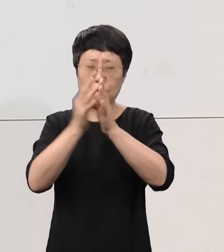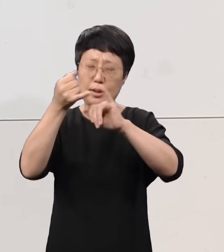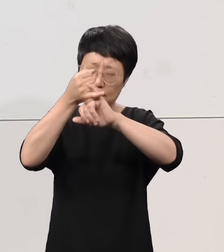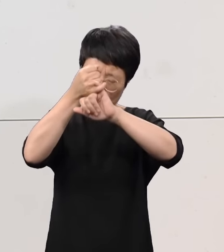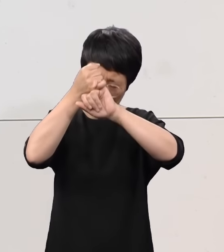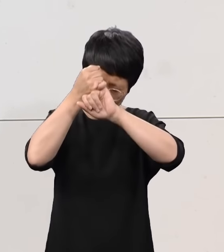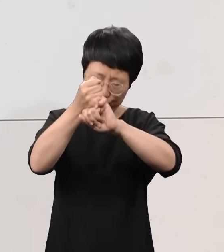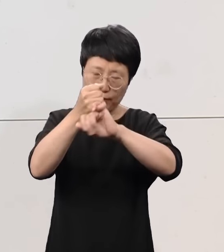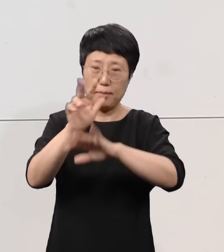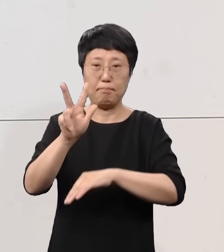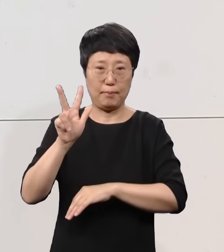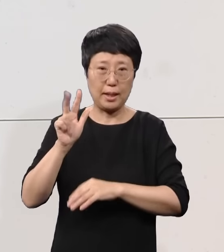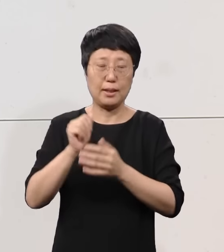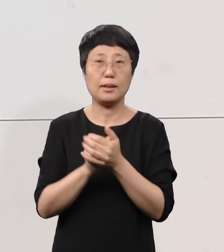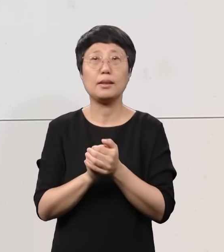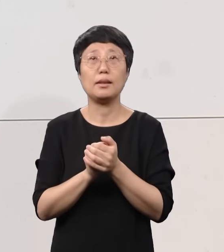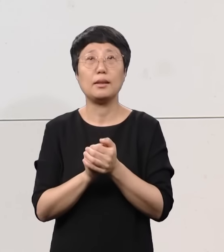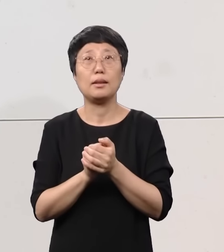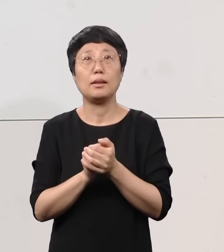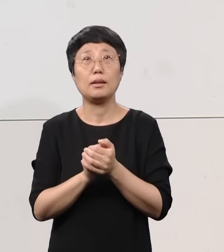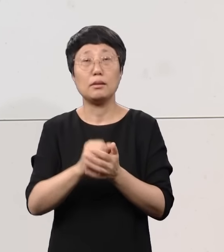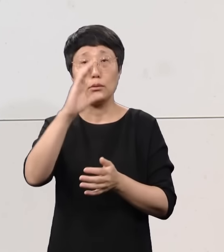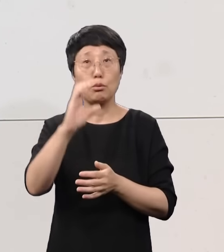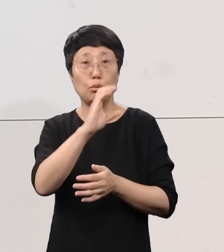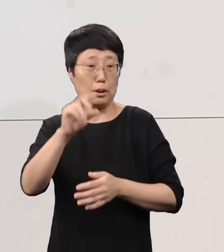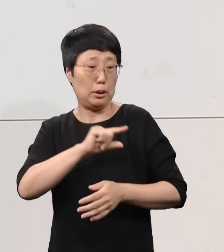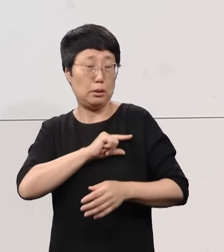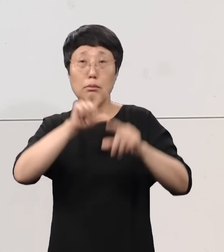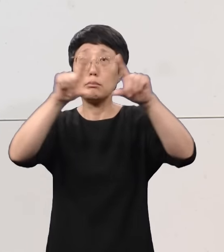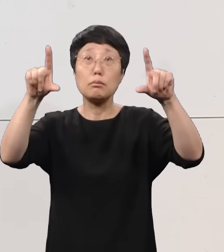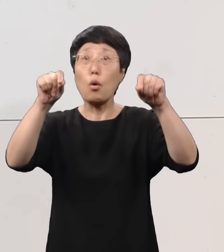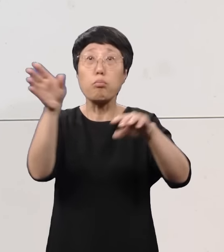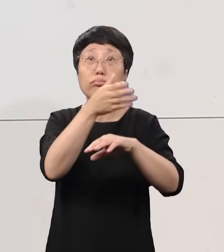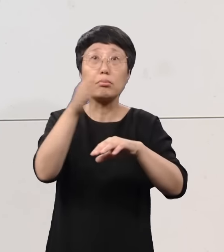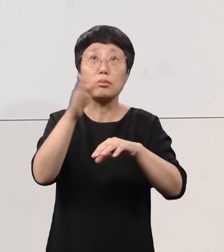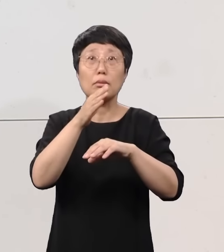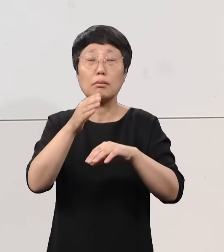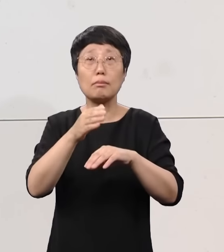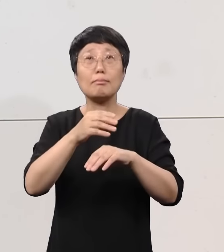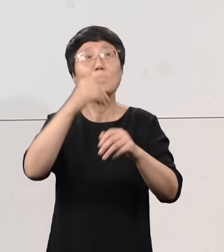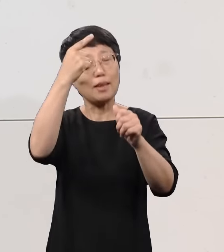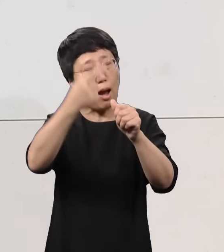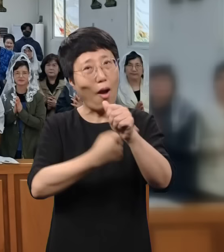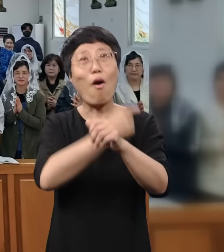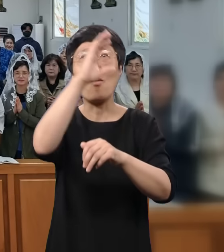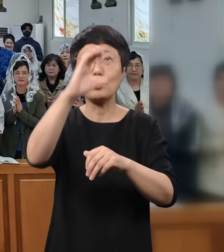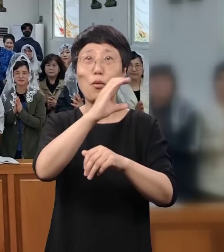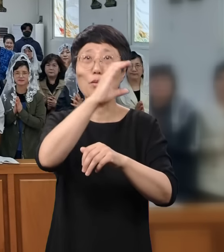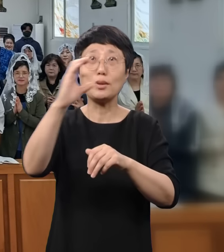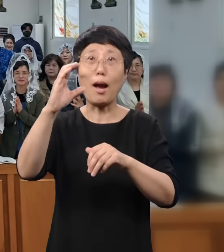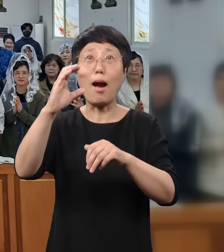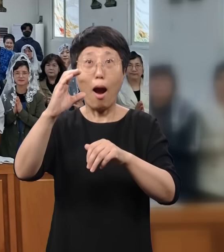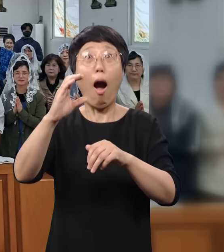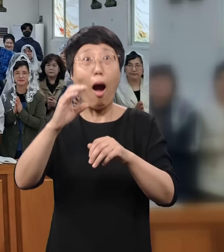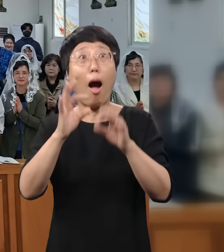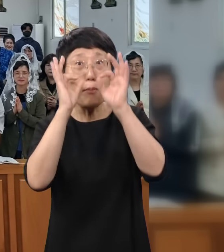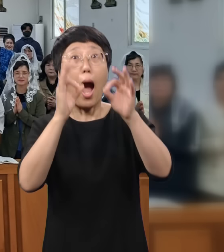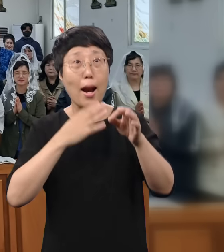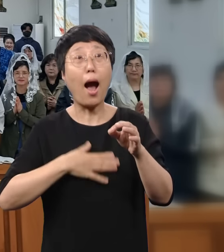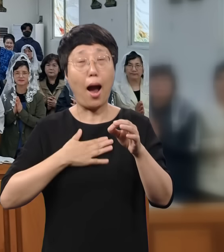싶습니다 간판이 없어도 성당처럼 보이는 성당 그리고 우리